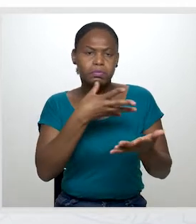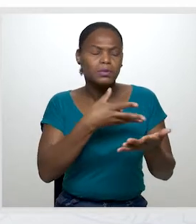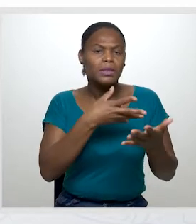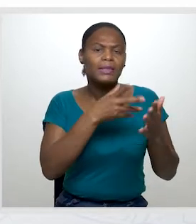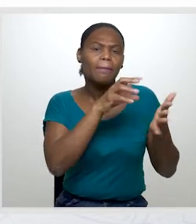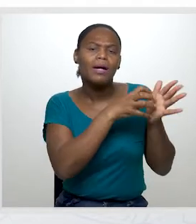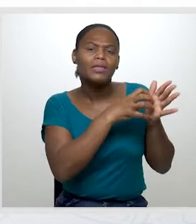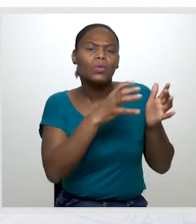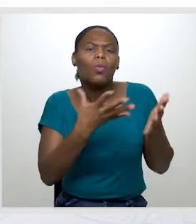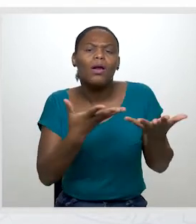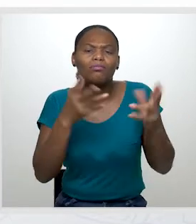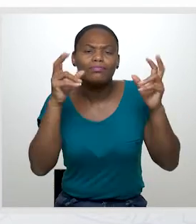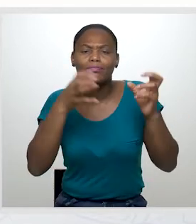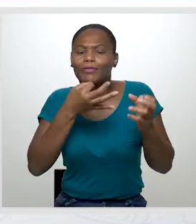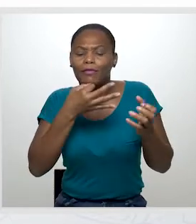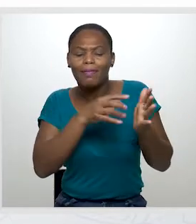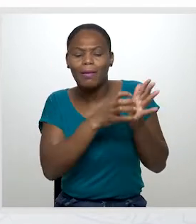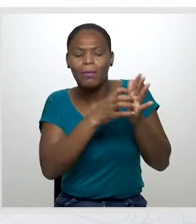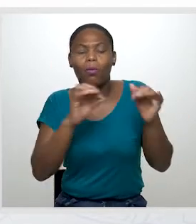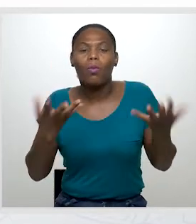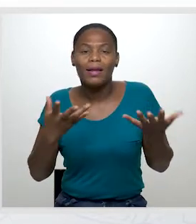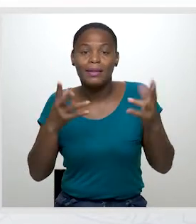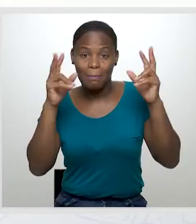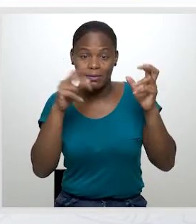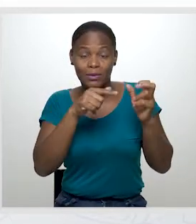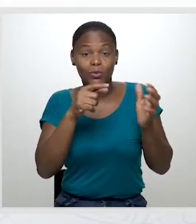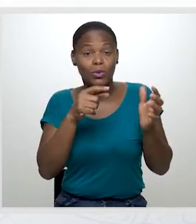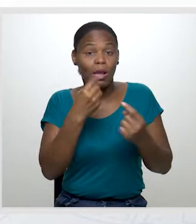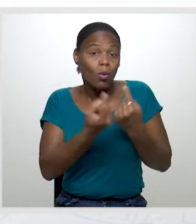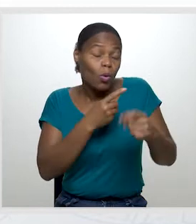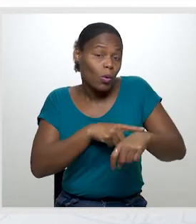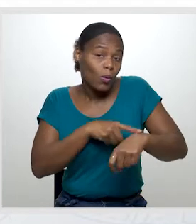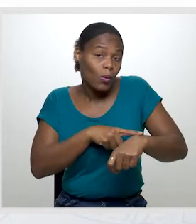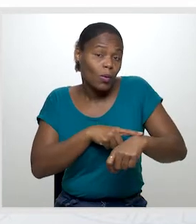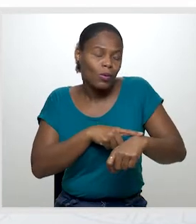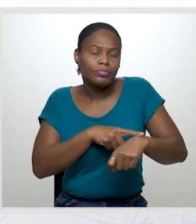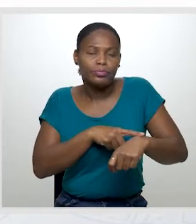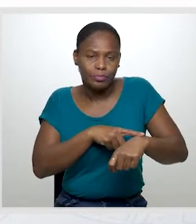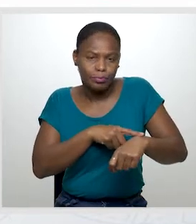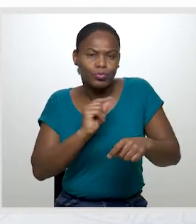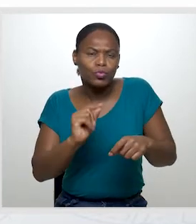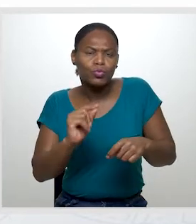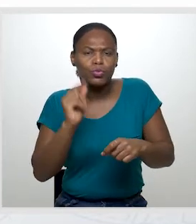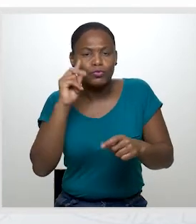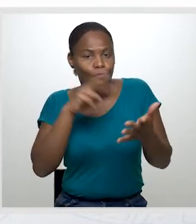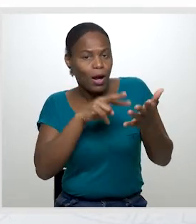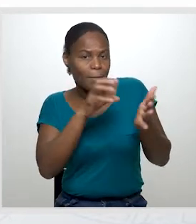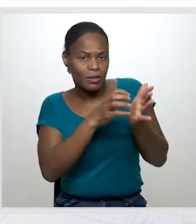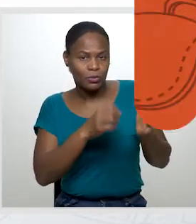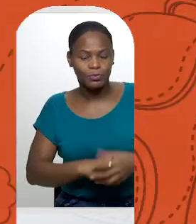quels thèmes sont abordés. Je vous laisse quelques secondes juste pour regarder les images.